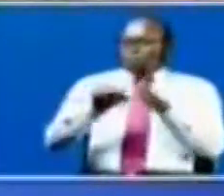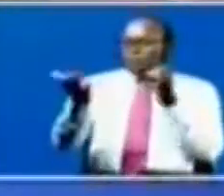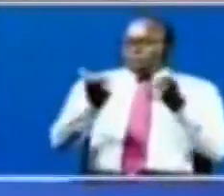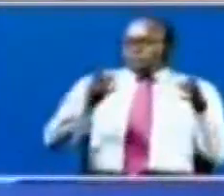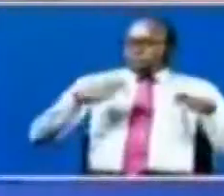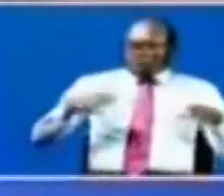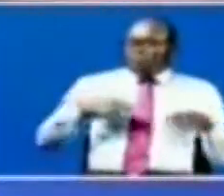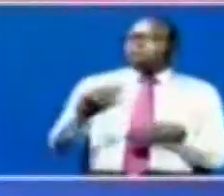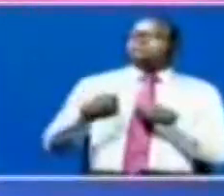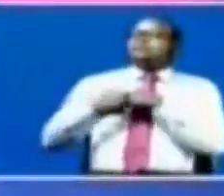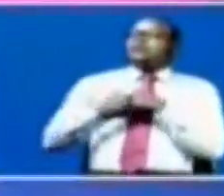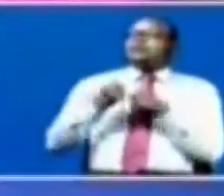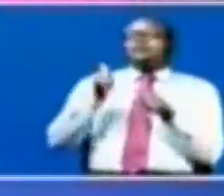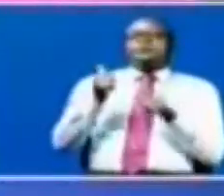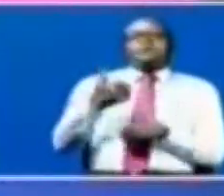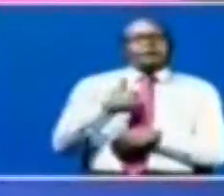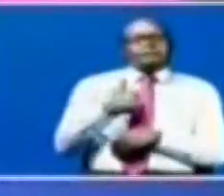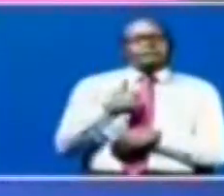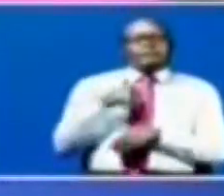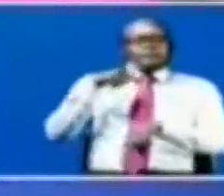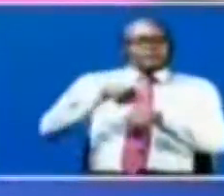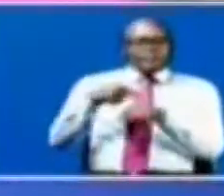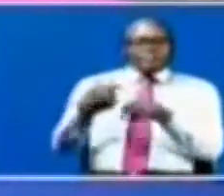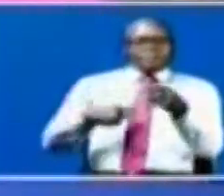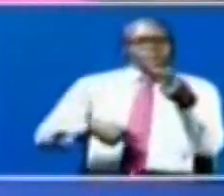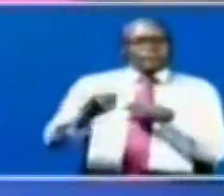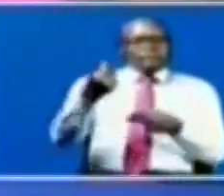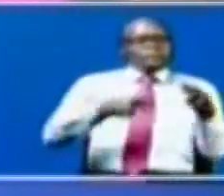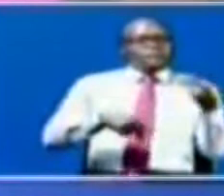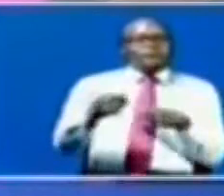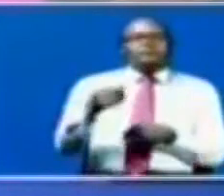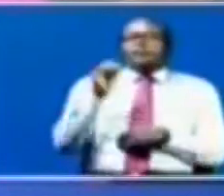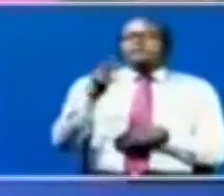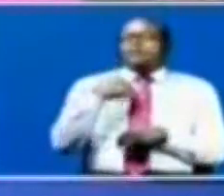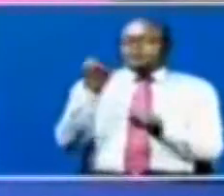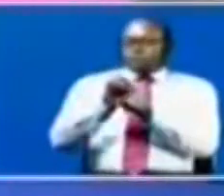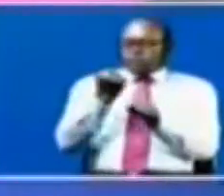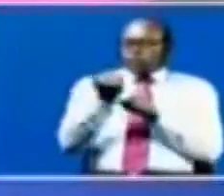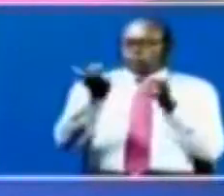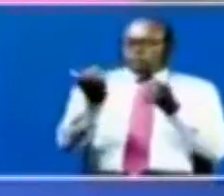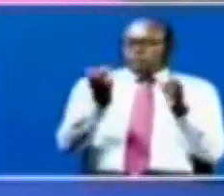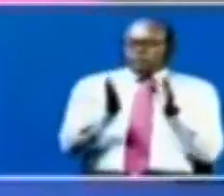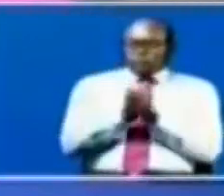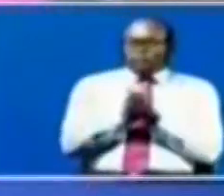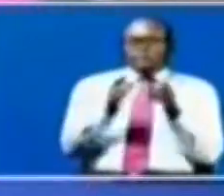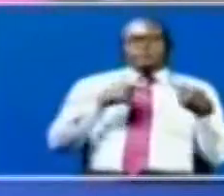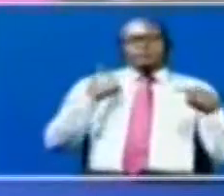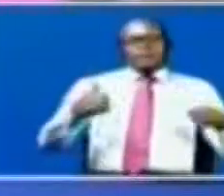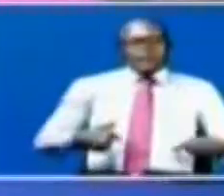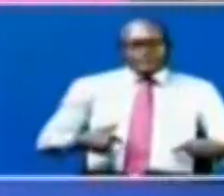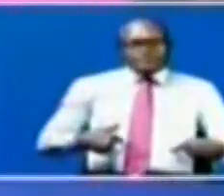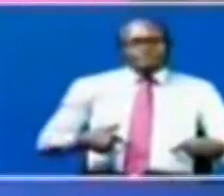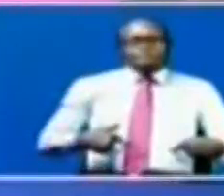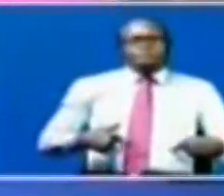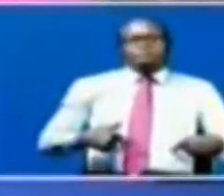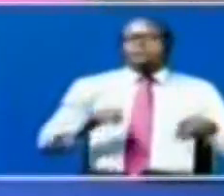kwa sasa wanapitia iwapo wanataka kufanya biashara na nchi kama ya Uchina, na ni